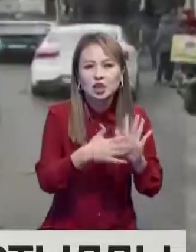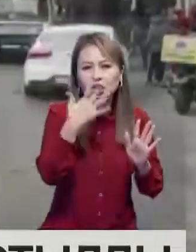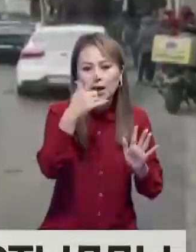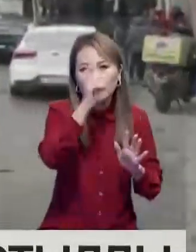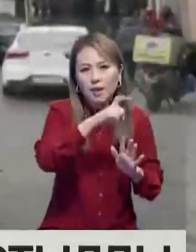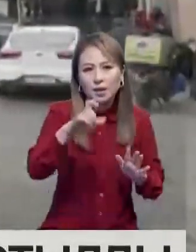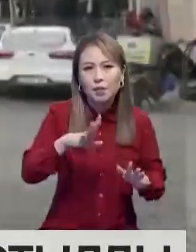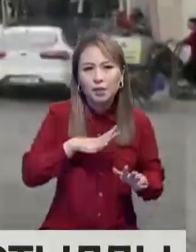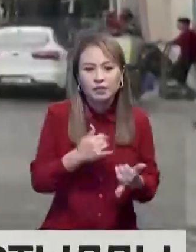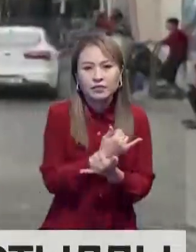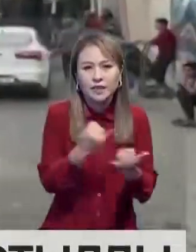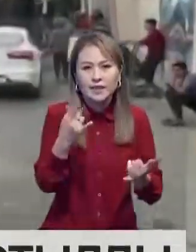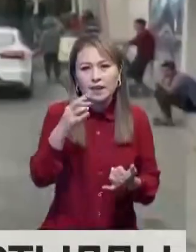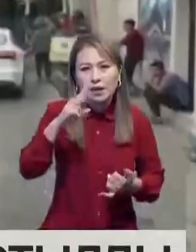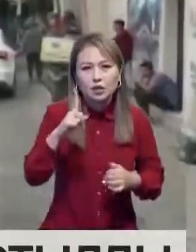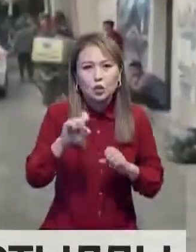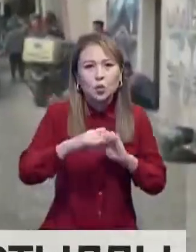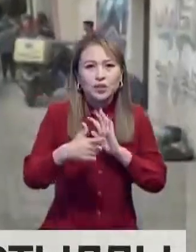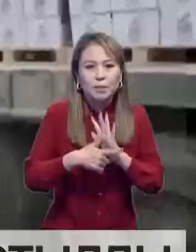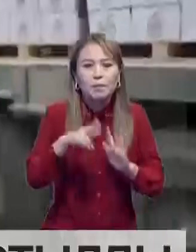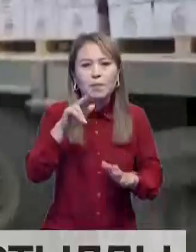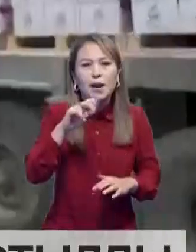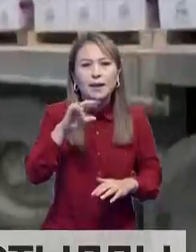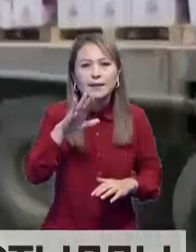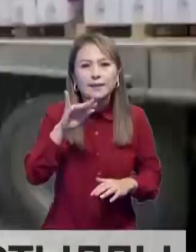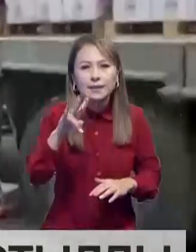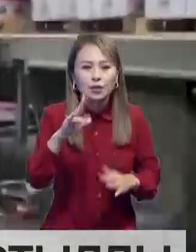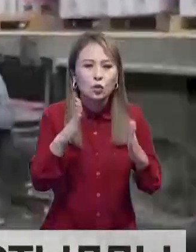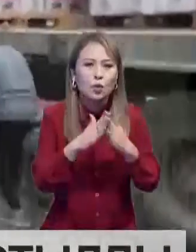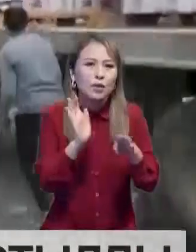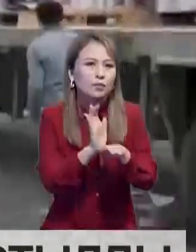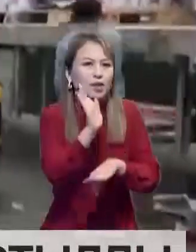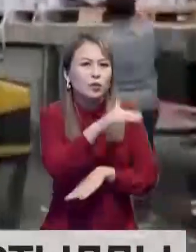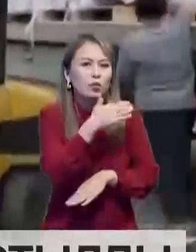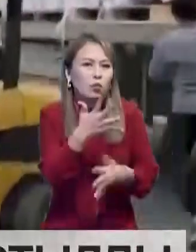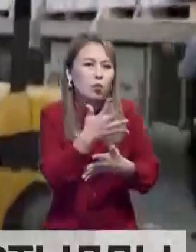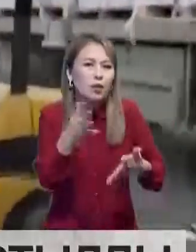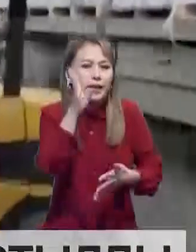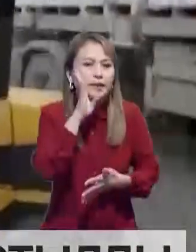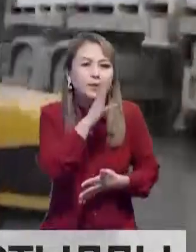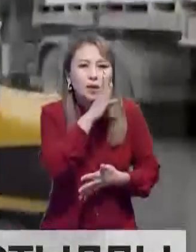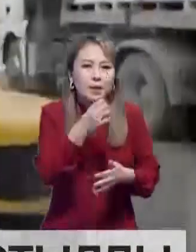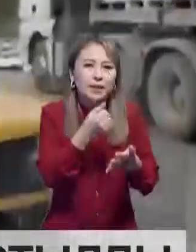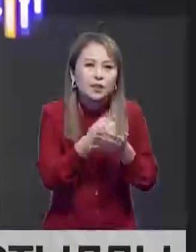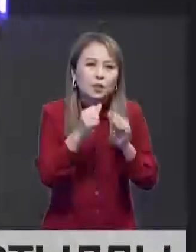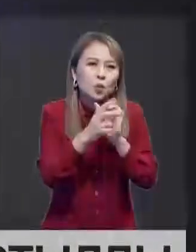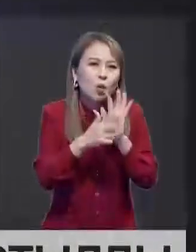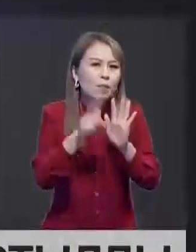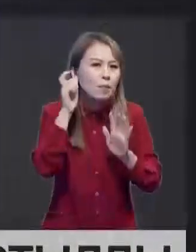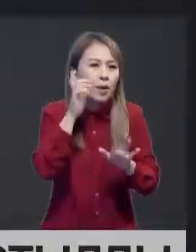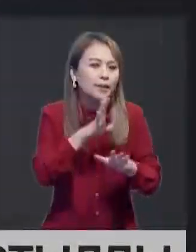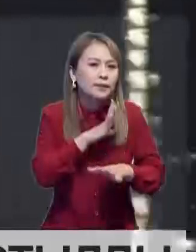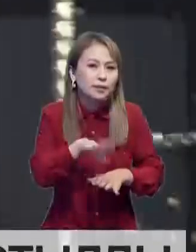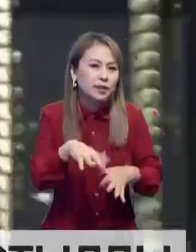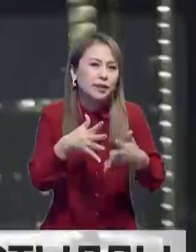шетел азаматын кепілден босатқан, ал Израиль 117 палестиналықты үйіне жіберді. Оның басым бөлігі әйелдер мен кәмелет жасқа толмаған